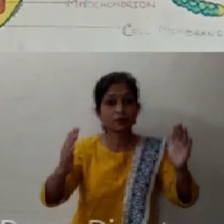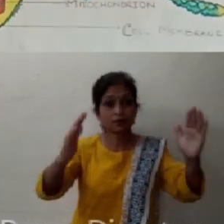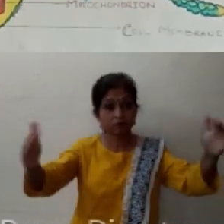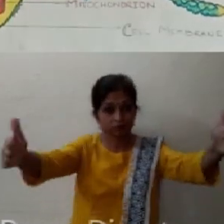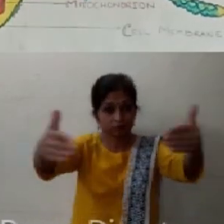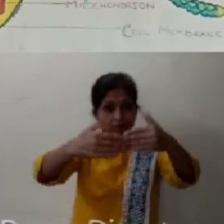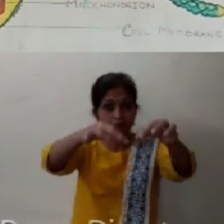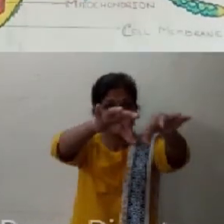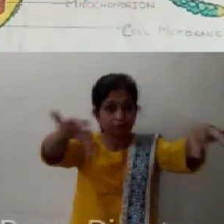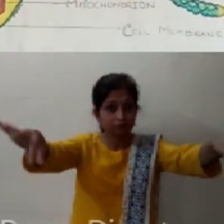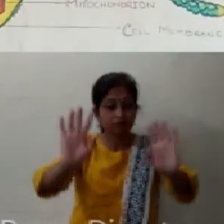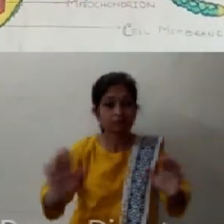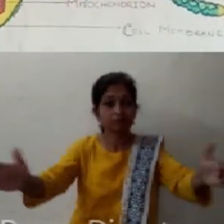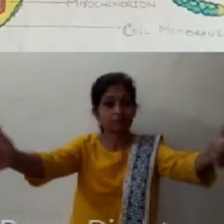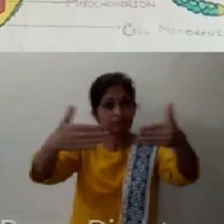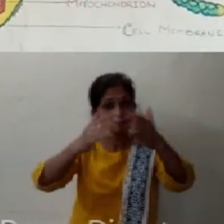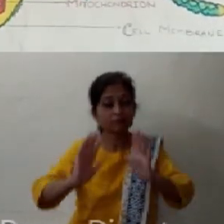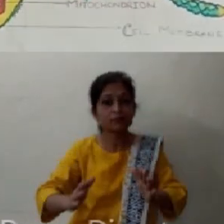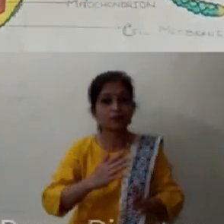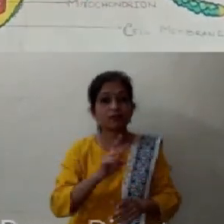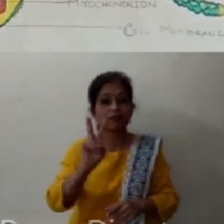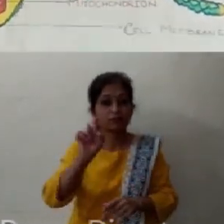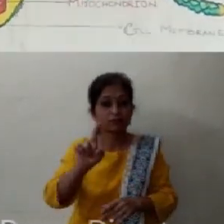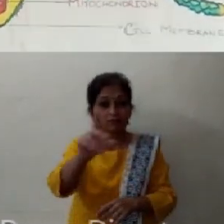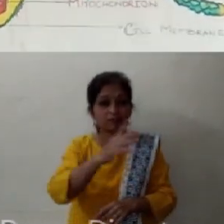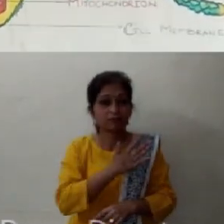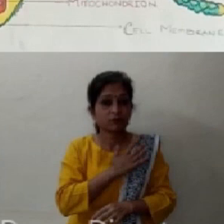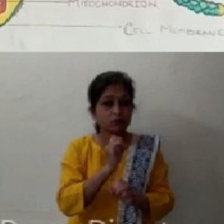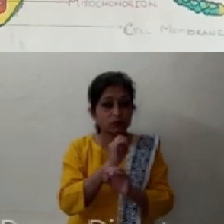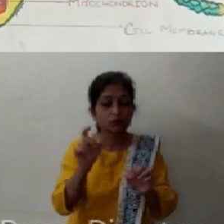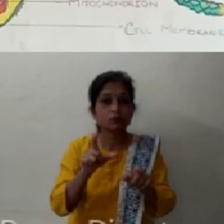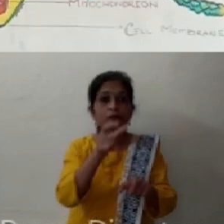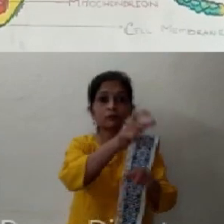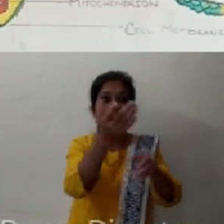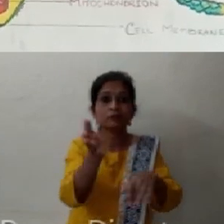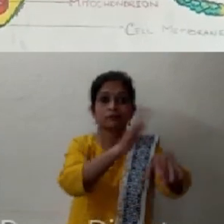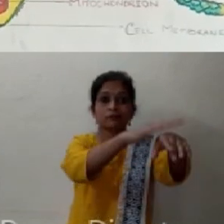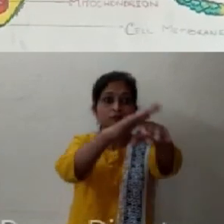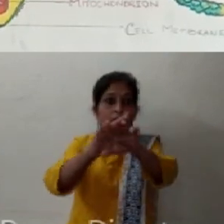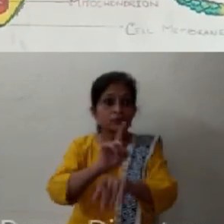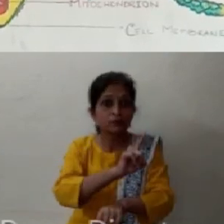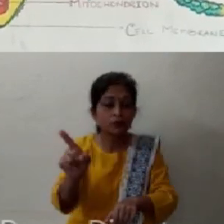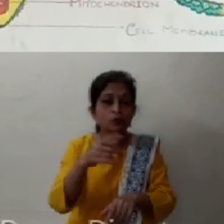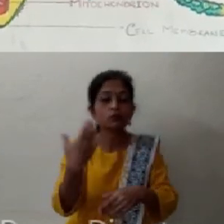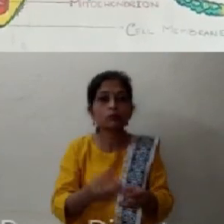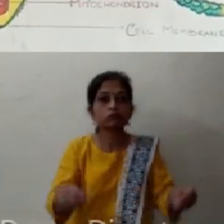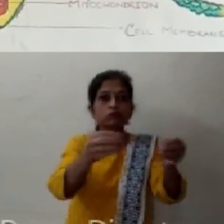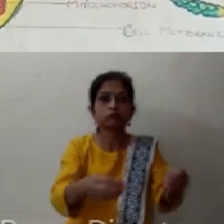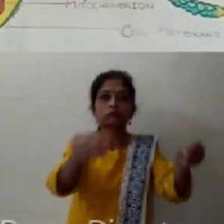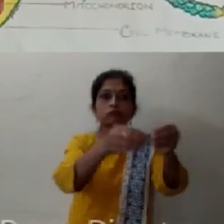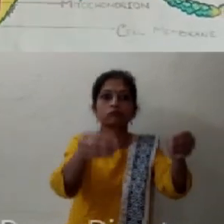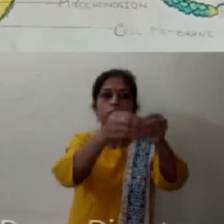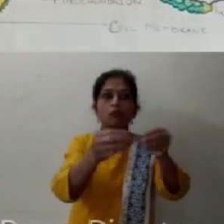बाहर लक्ष्मण रेखा डालो, ताकि ये निर्जीव वायरस हम जैसे सजीव कोष्ठों को ना पा